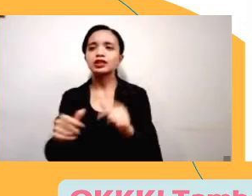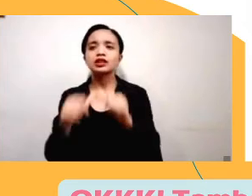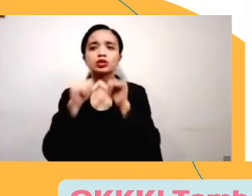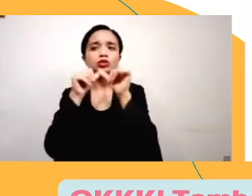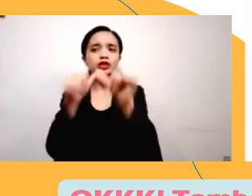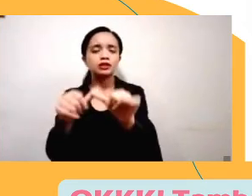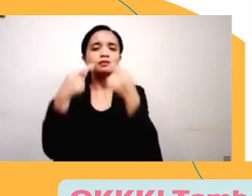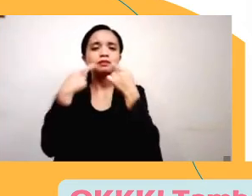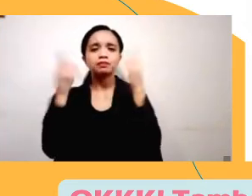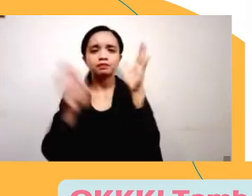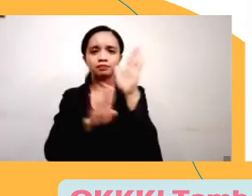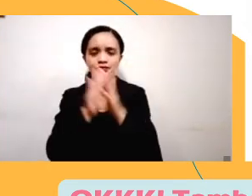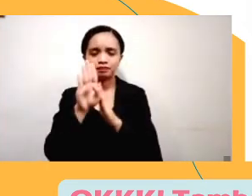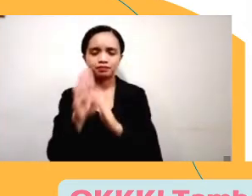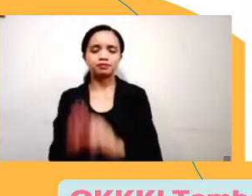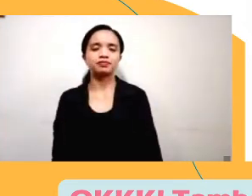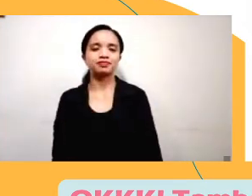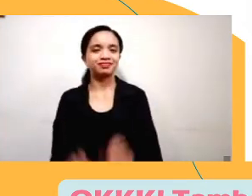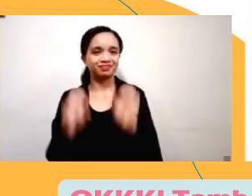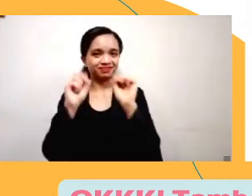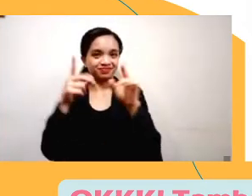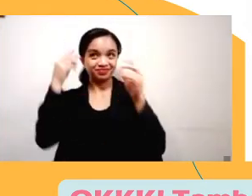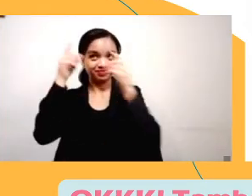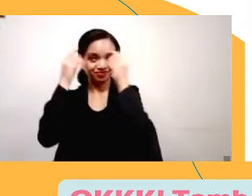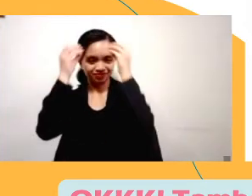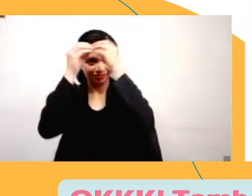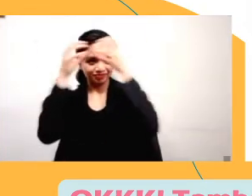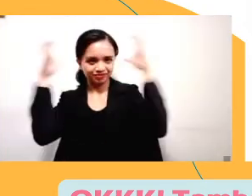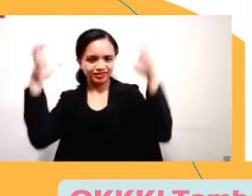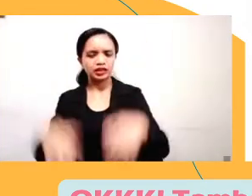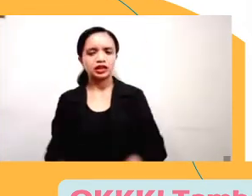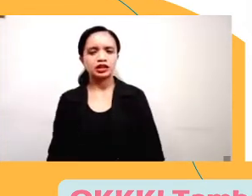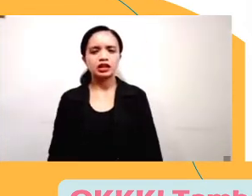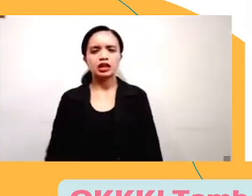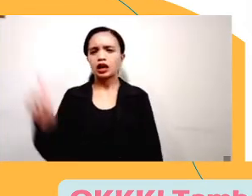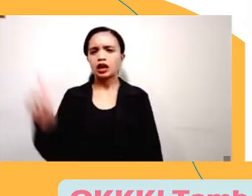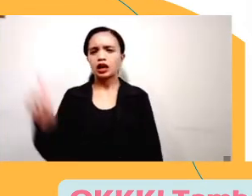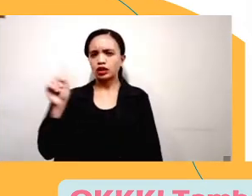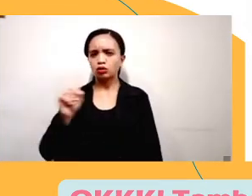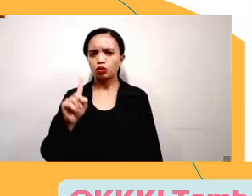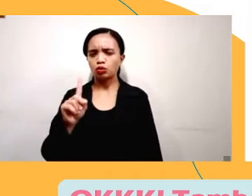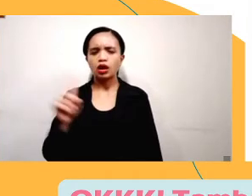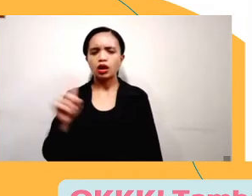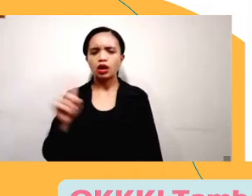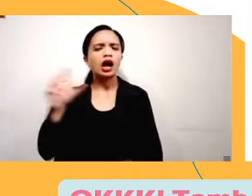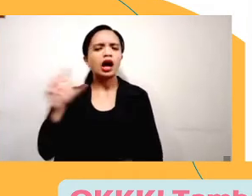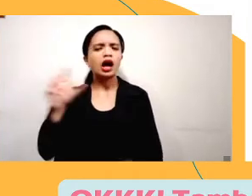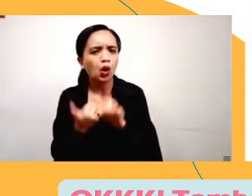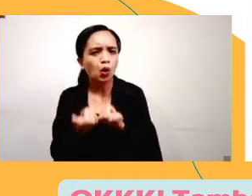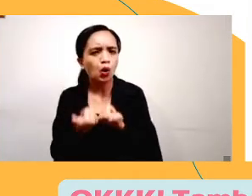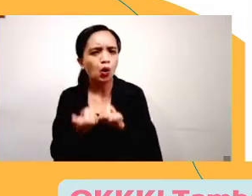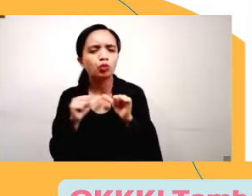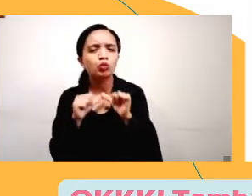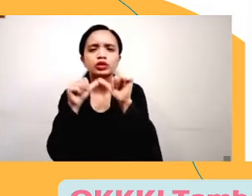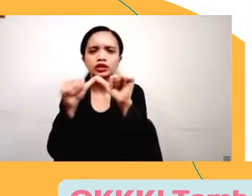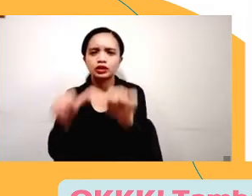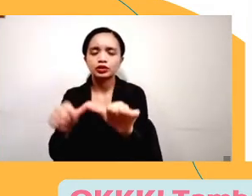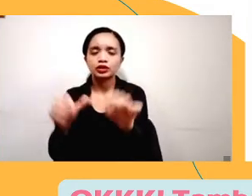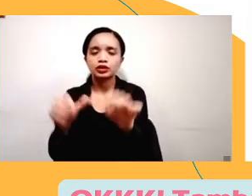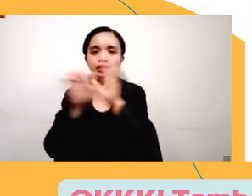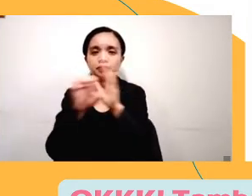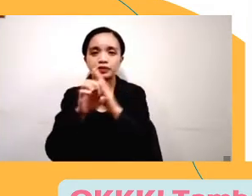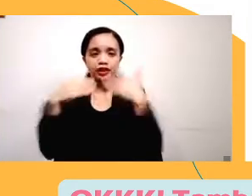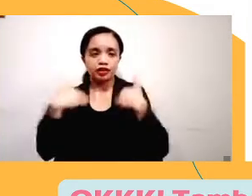mga sarili. Diba? Ano pa ba yung mga isang paraan para mapagpatuloy natin to bukod sa pagkakaroon ng